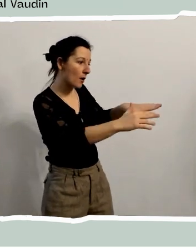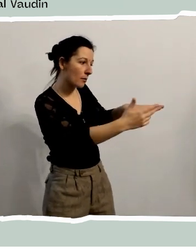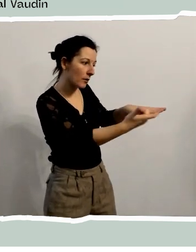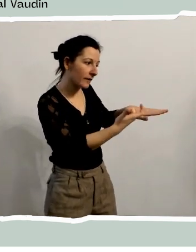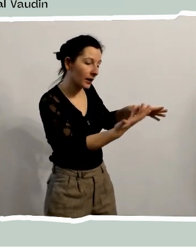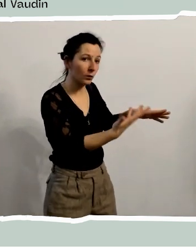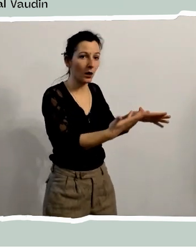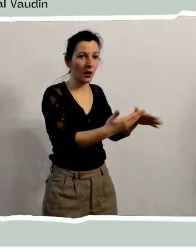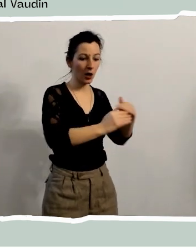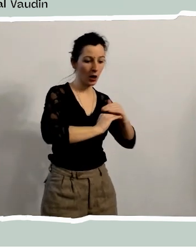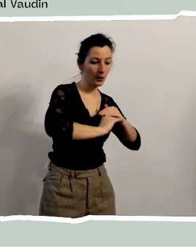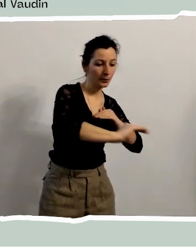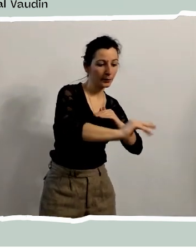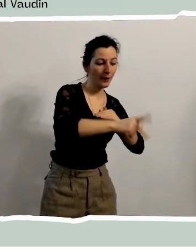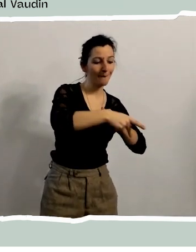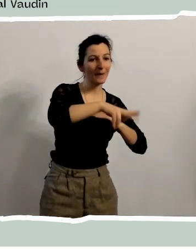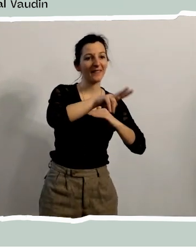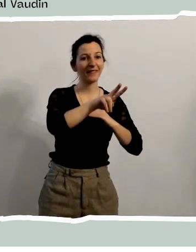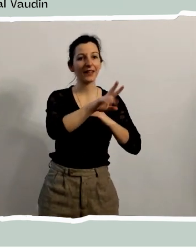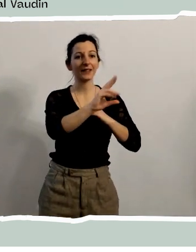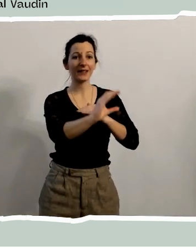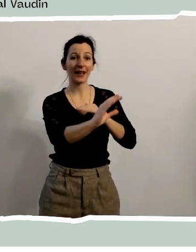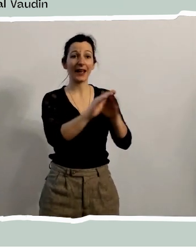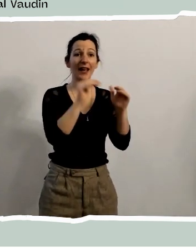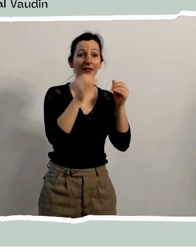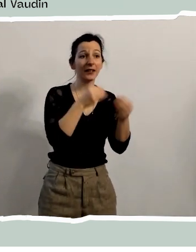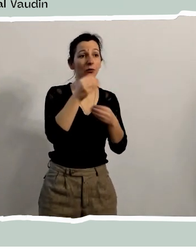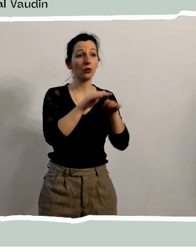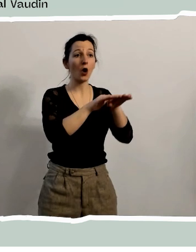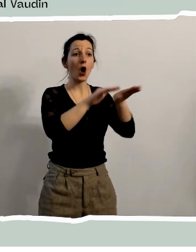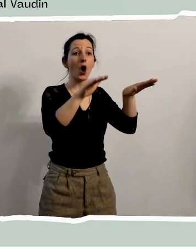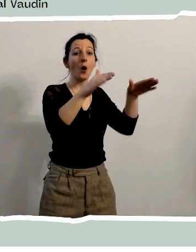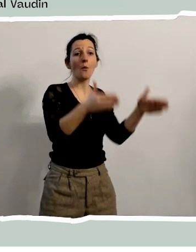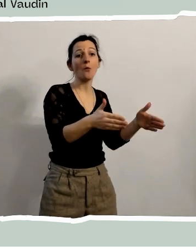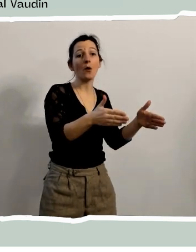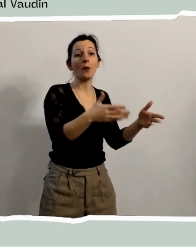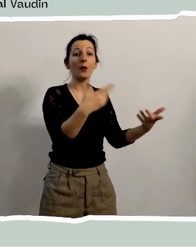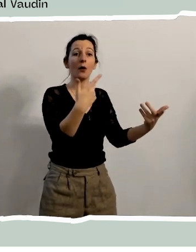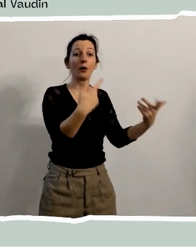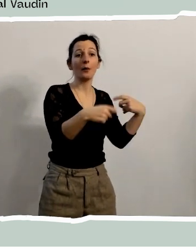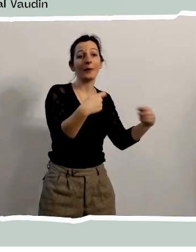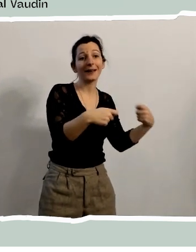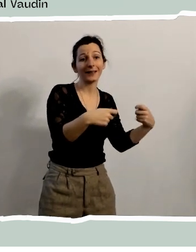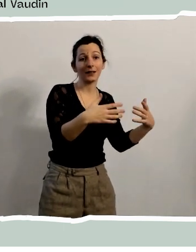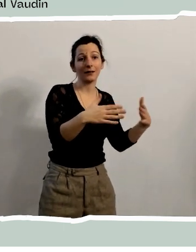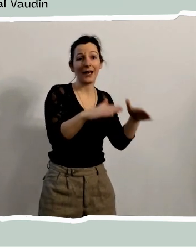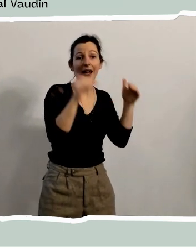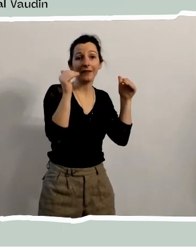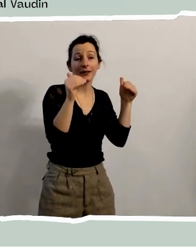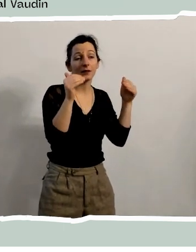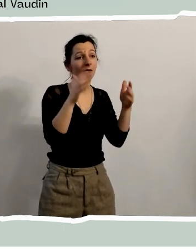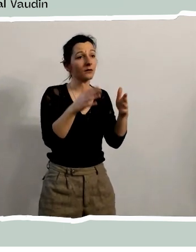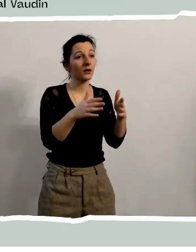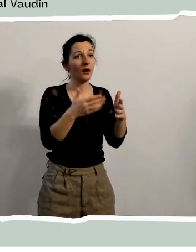le sol, évitez les sols PVC. Les meubles, on va éviter les meubles lamellés-collés. Vous pouvez acheter des meubles